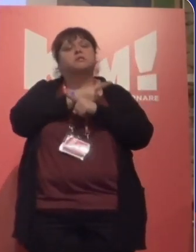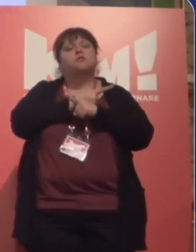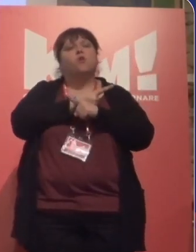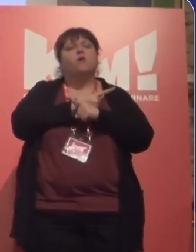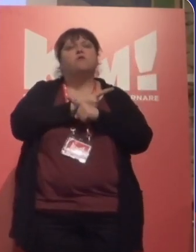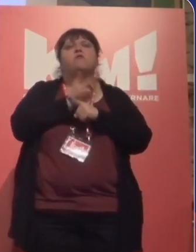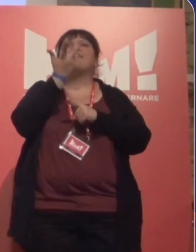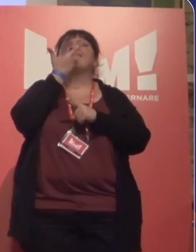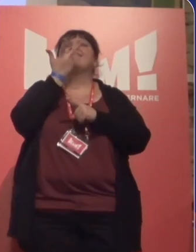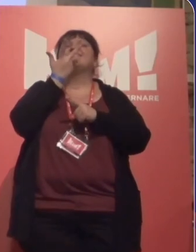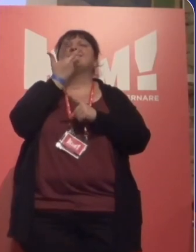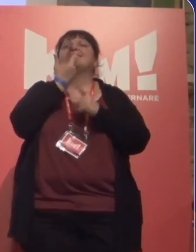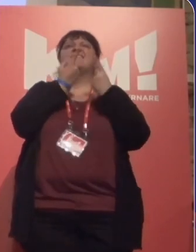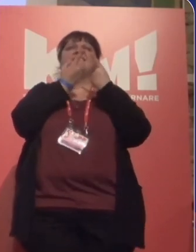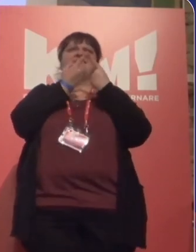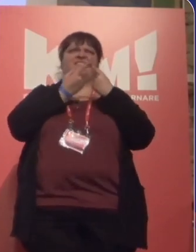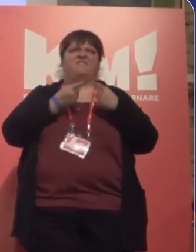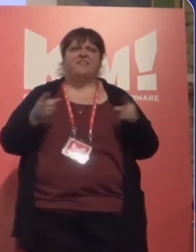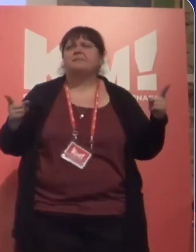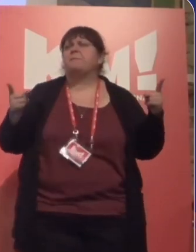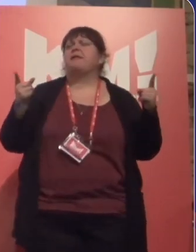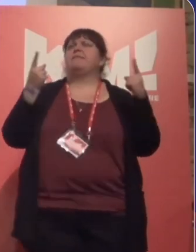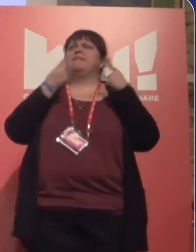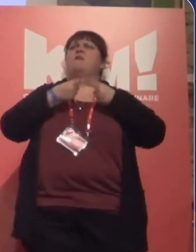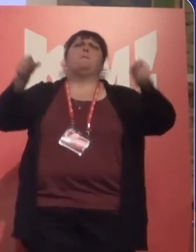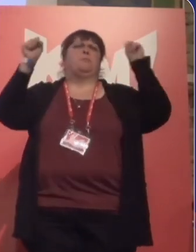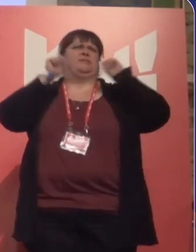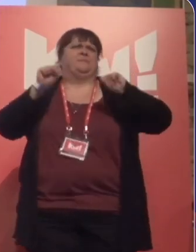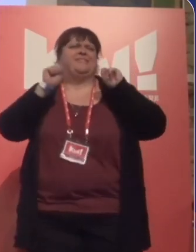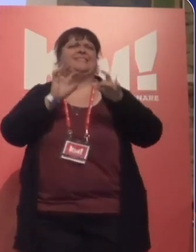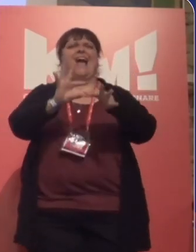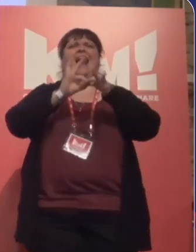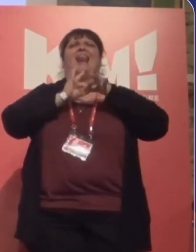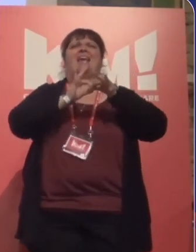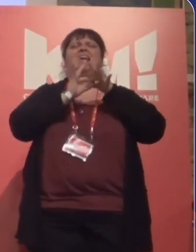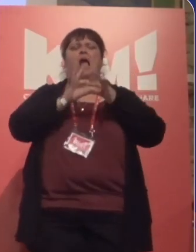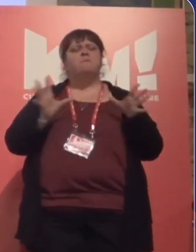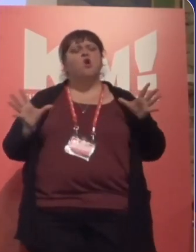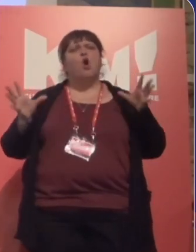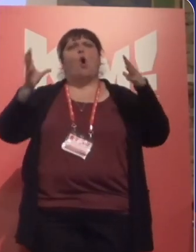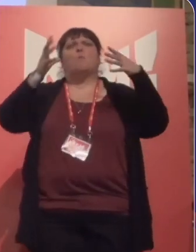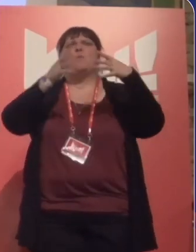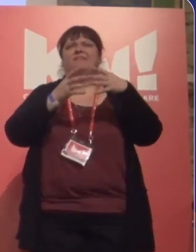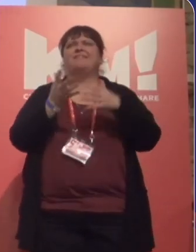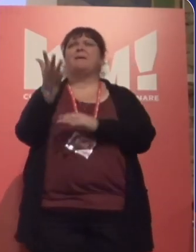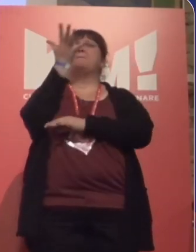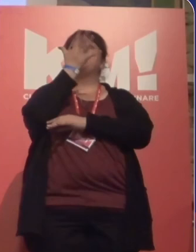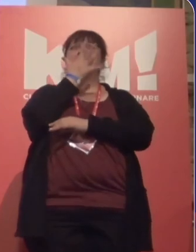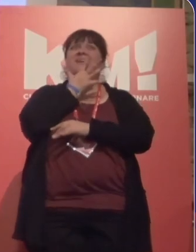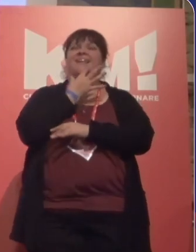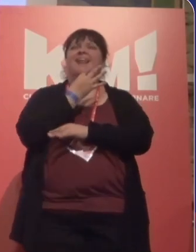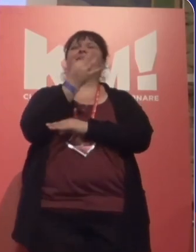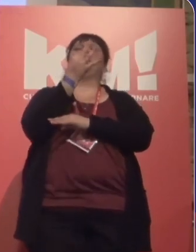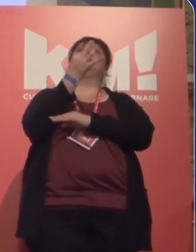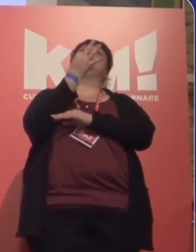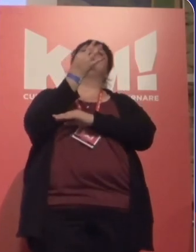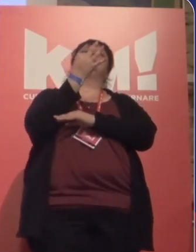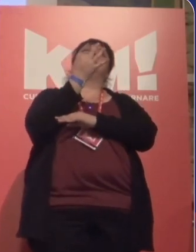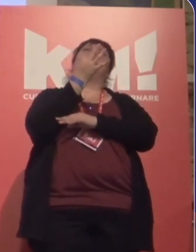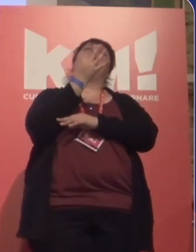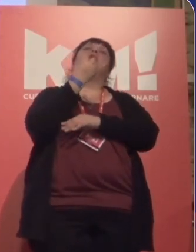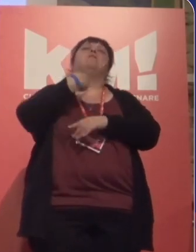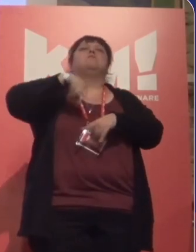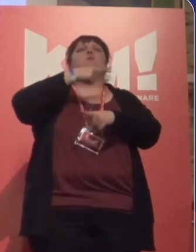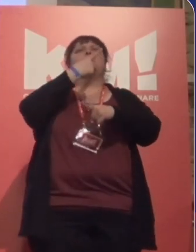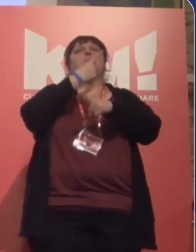diversamente opportunità legami comunità bellezza e di donarci era